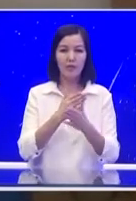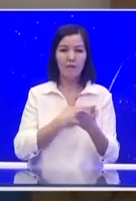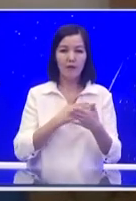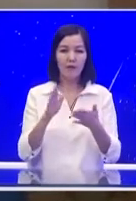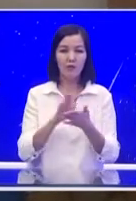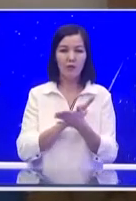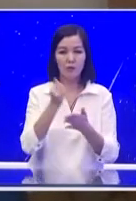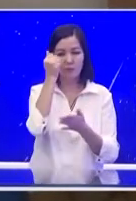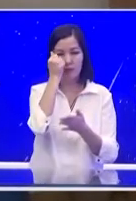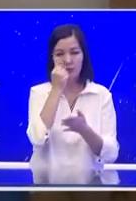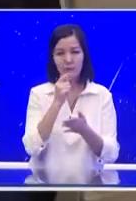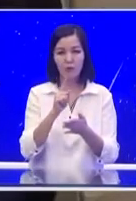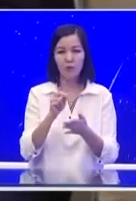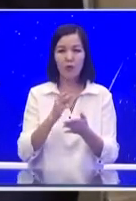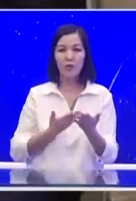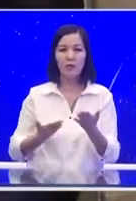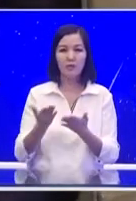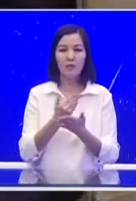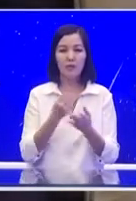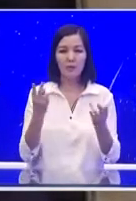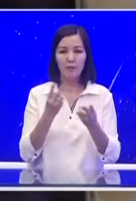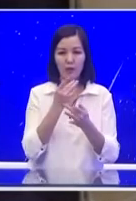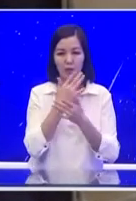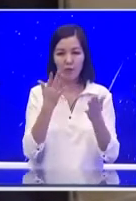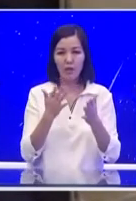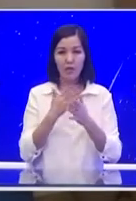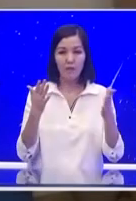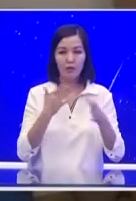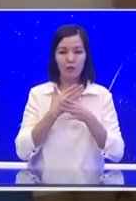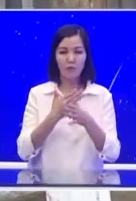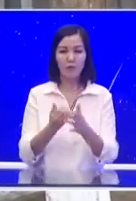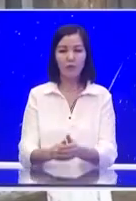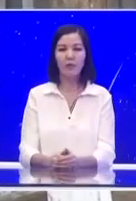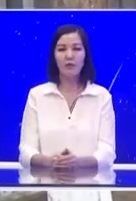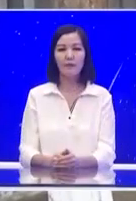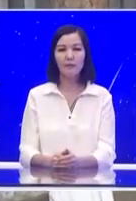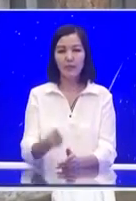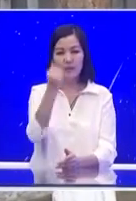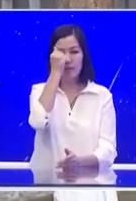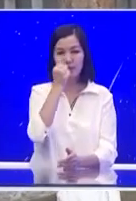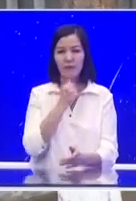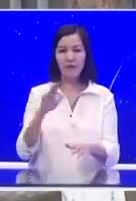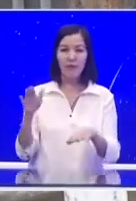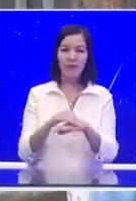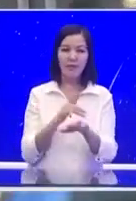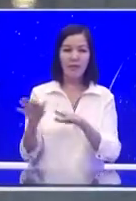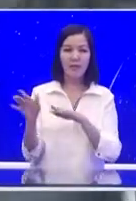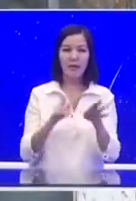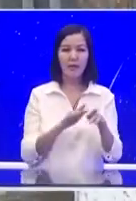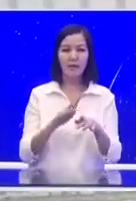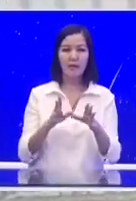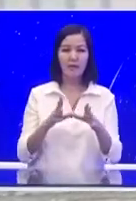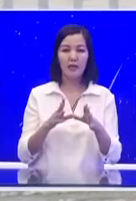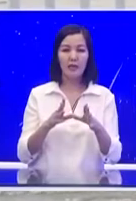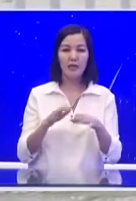тех людей, кто собирал продукты для нуждающихся. Для нас это большая помощь. Благотворительная акция в помощь многодетным социально